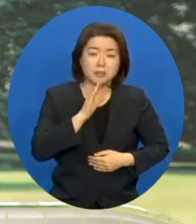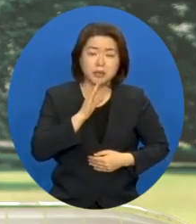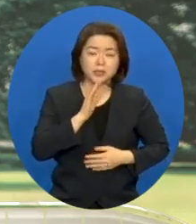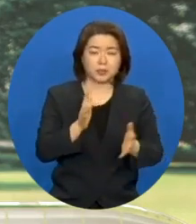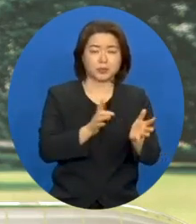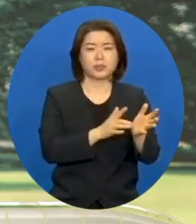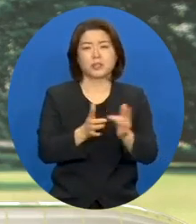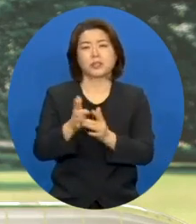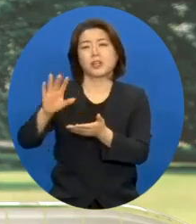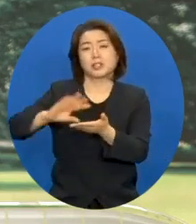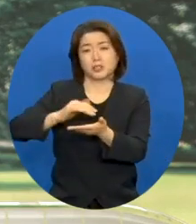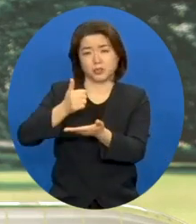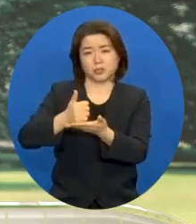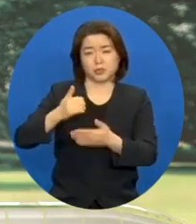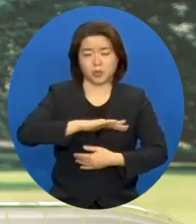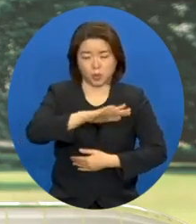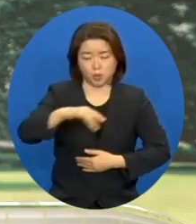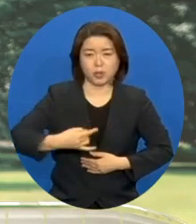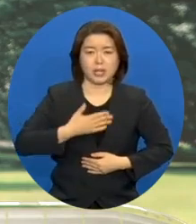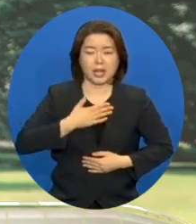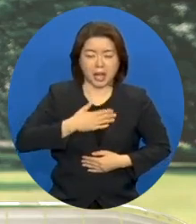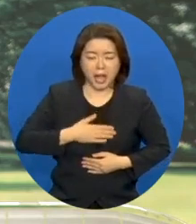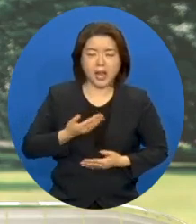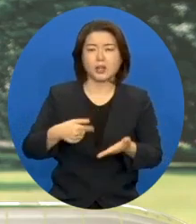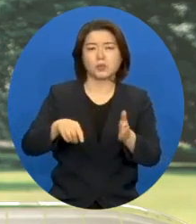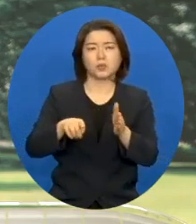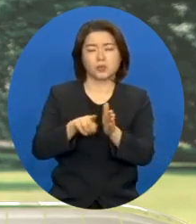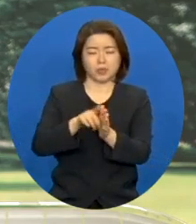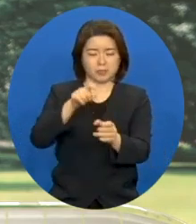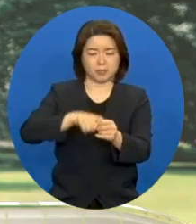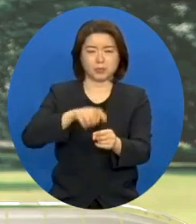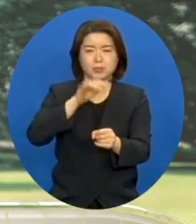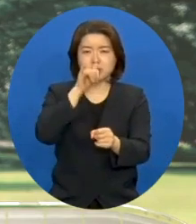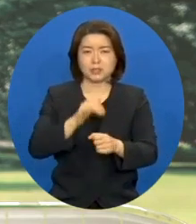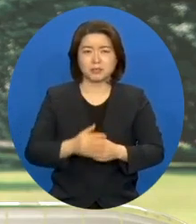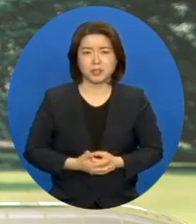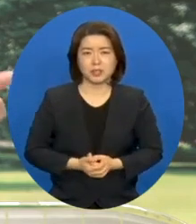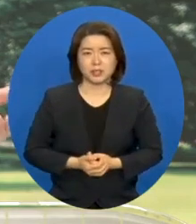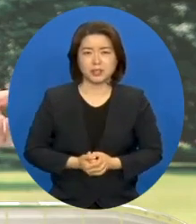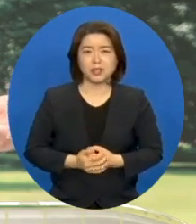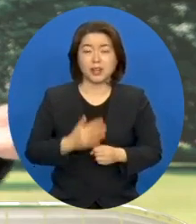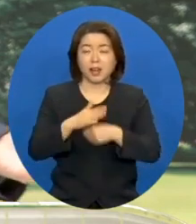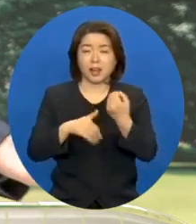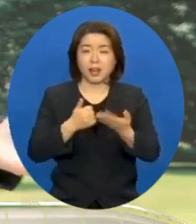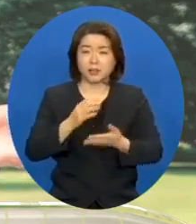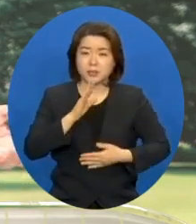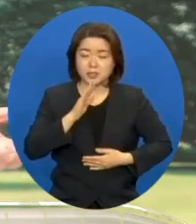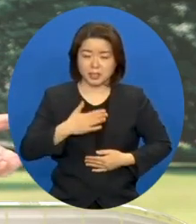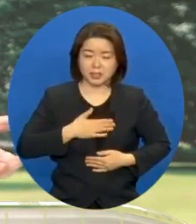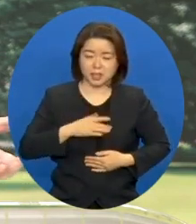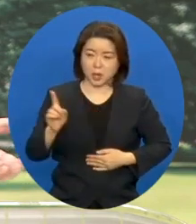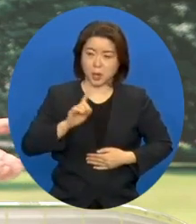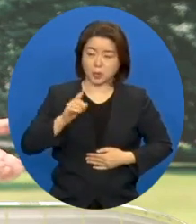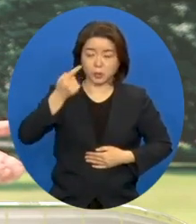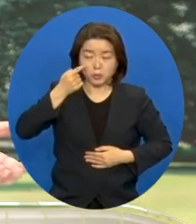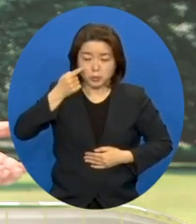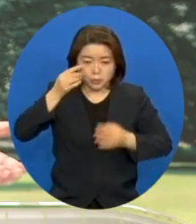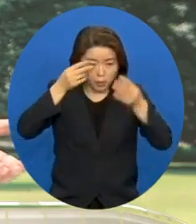예수 그리스도께서 우리에게 알게 해주고 싶으신 거예요. 하나님이 진짜 나를 어떤 눈으로